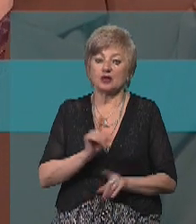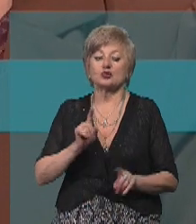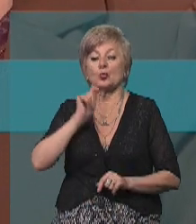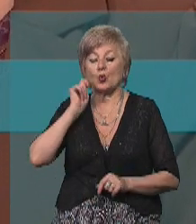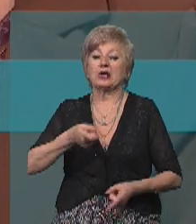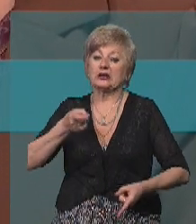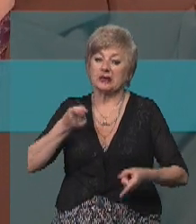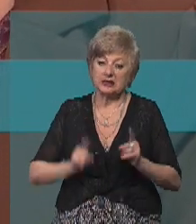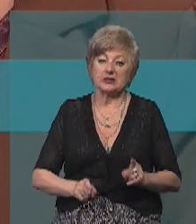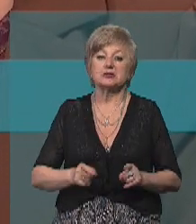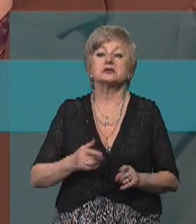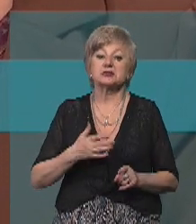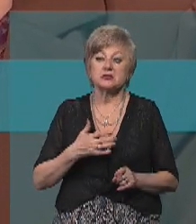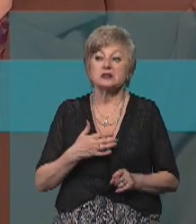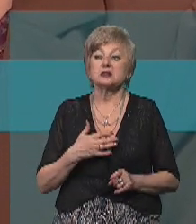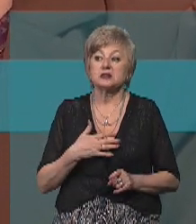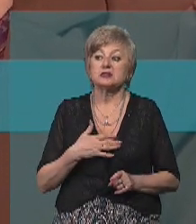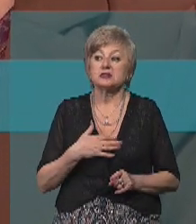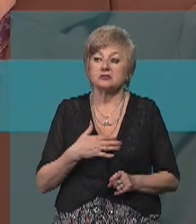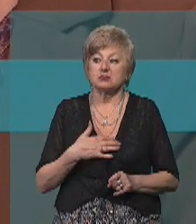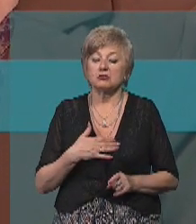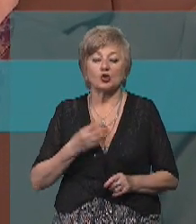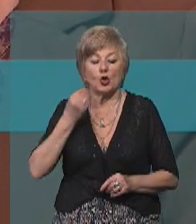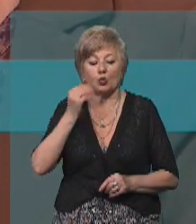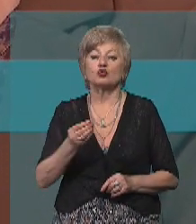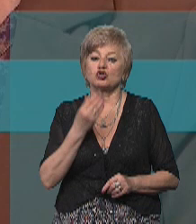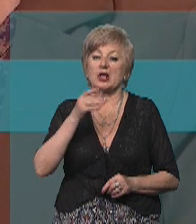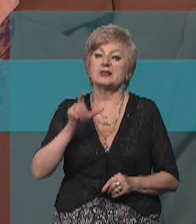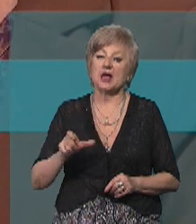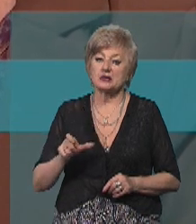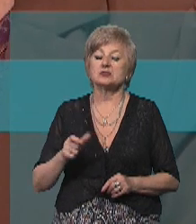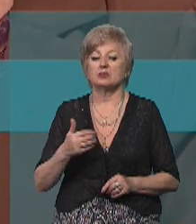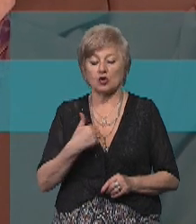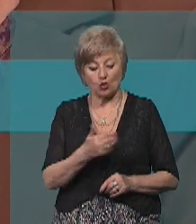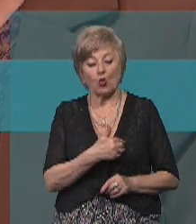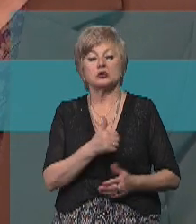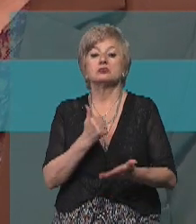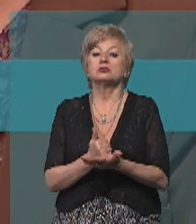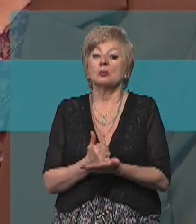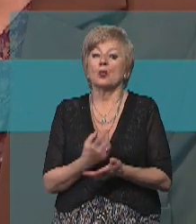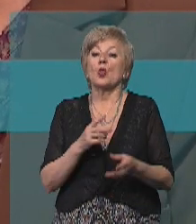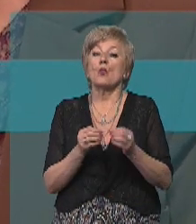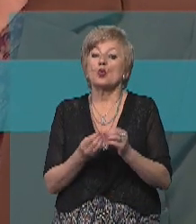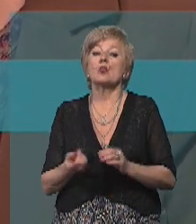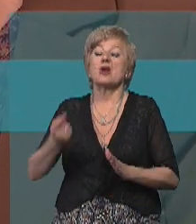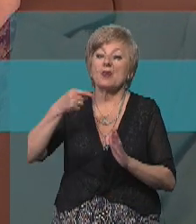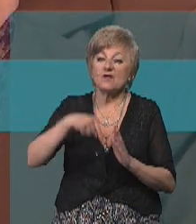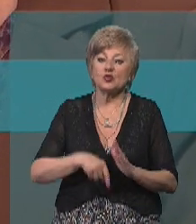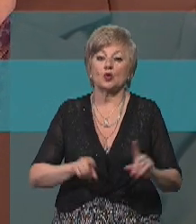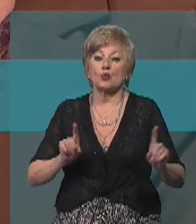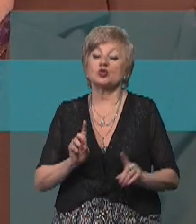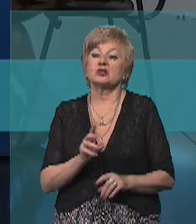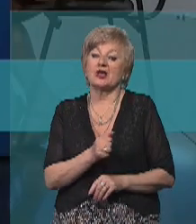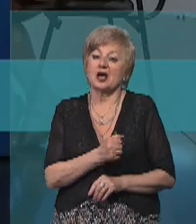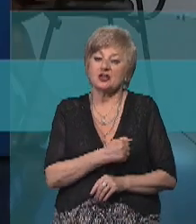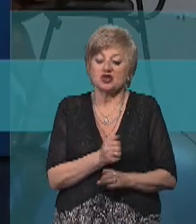Україна дійсно, ми найбільша нація в Європі, ми повинні посісти місце геополітичного лідера. Але проблема в тому, що, на